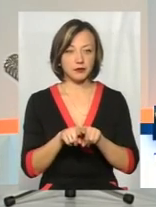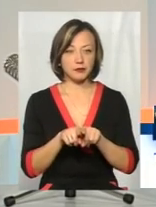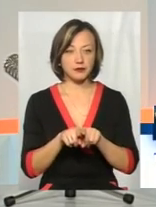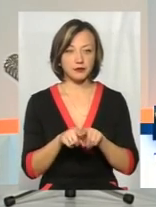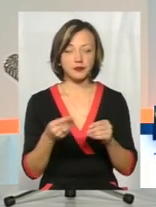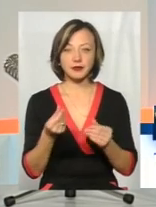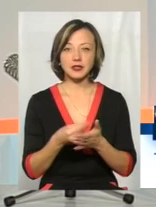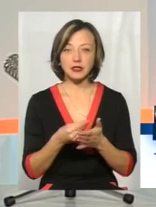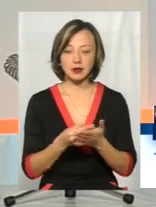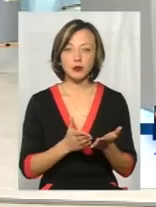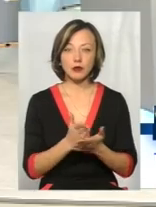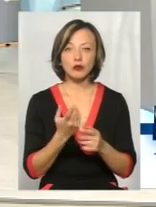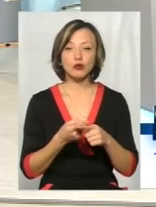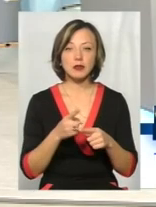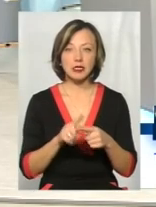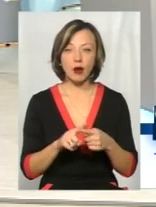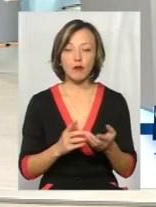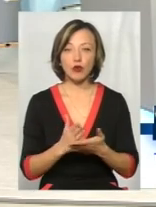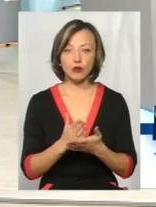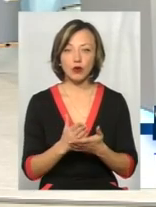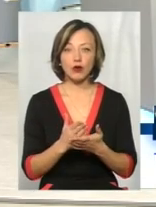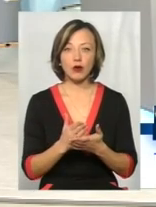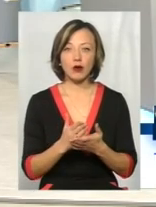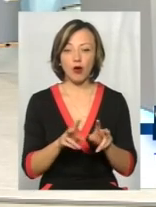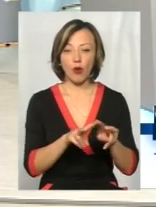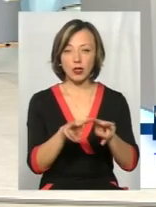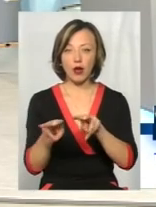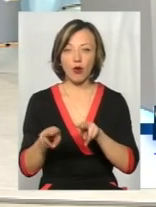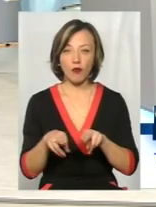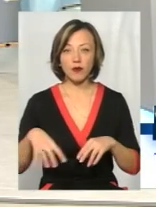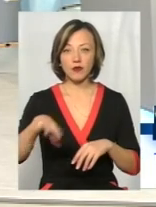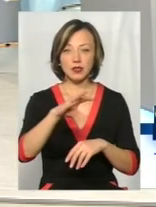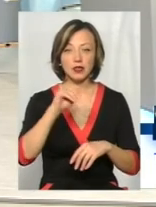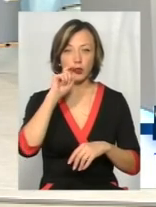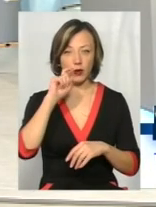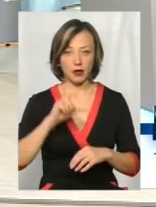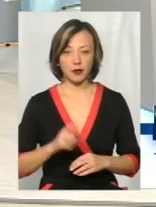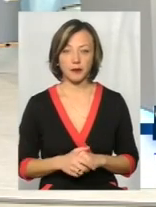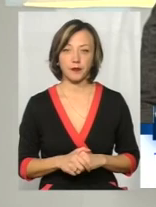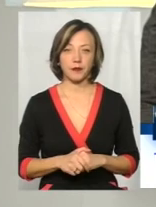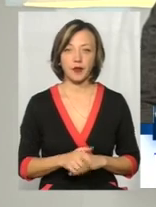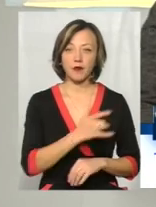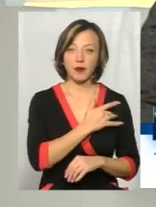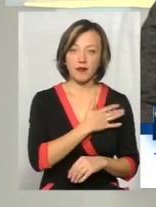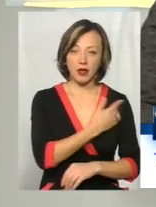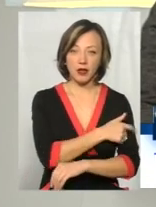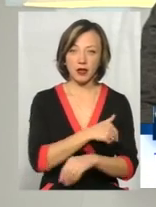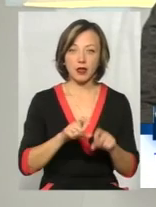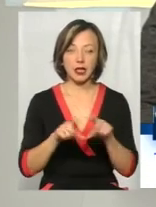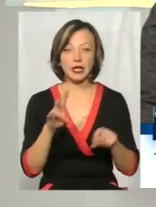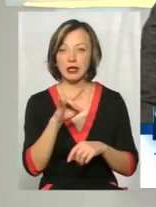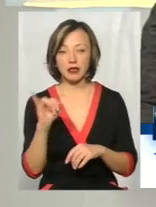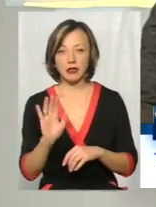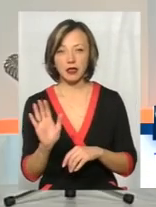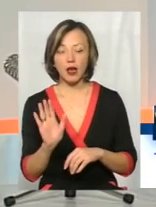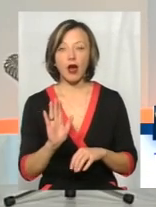ціни на послуги, щоб ця послуга коштувала однаково по всій території України. Ну, як в приватній там лікарні, ні, так? Ні.